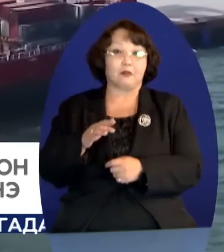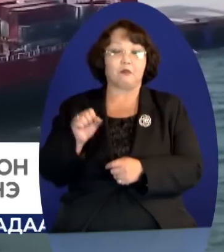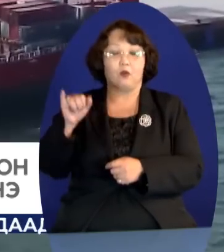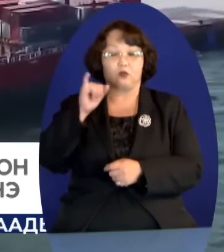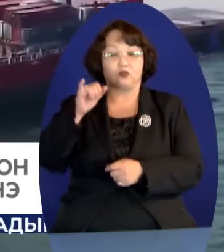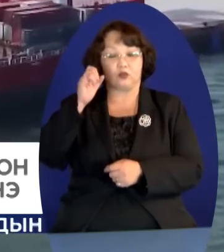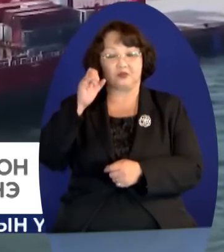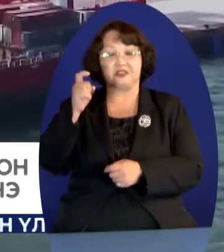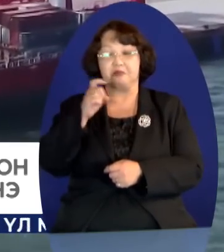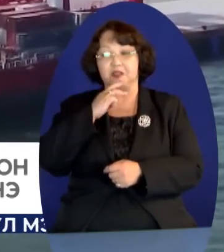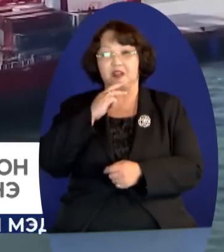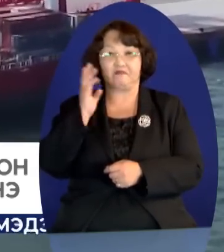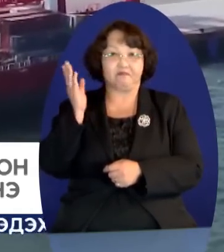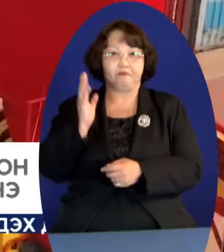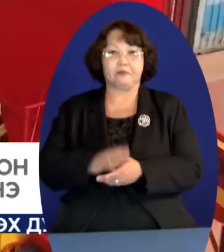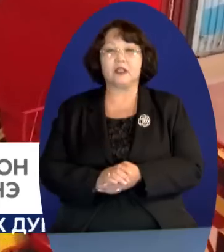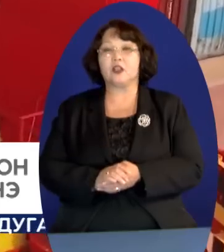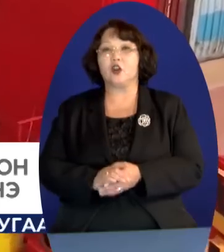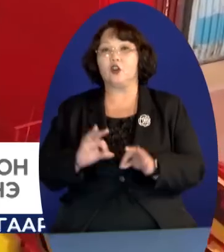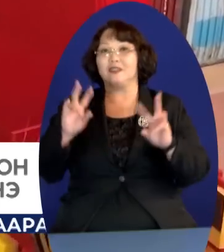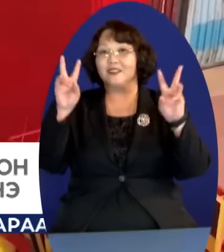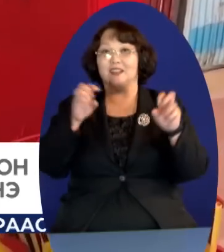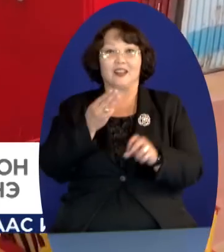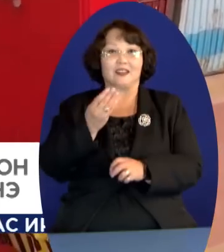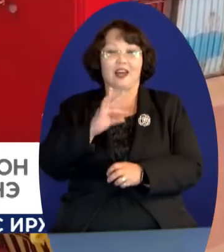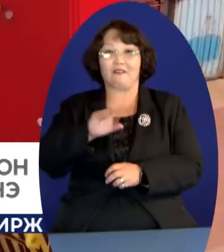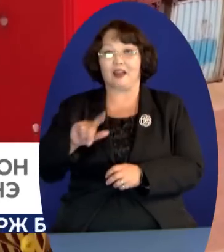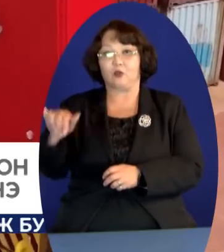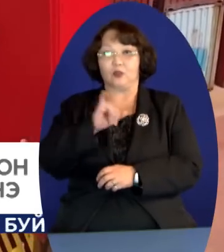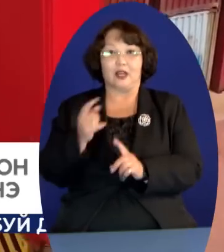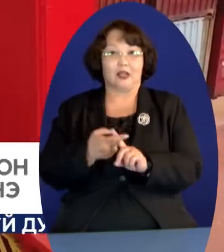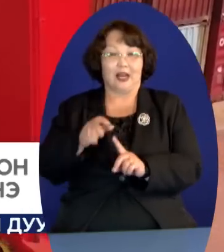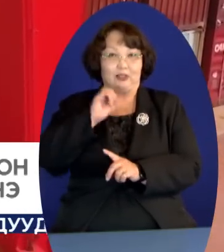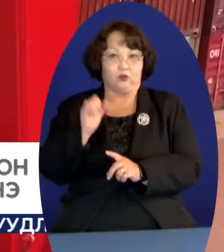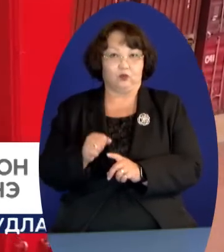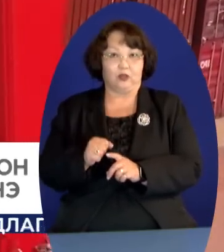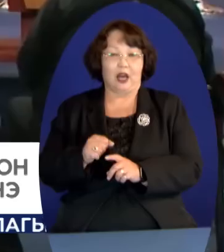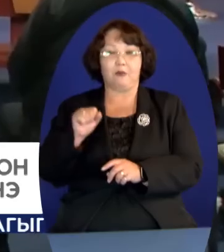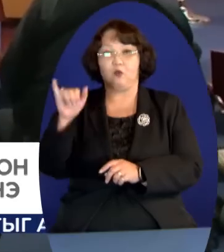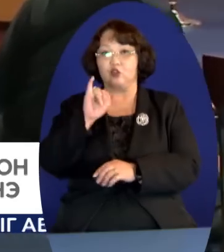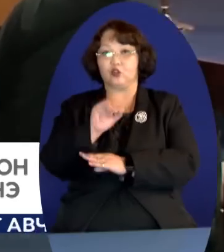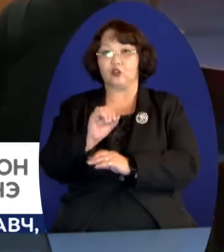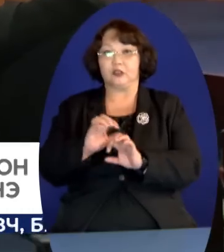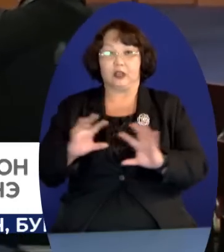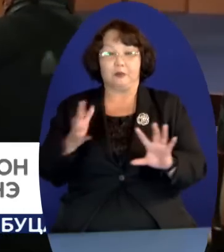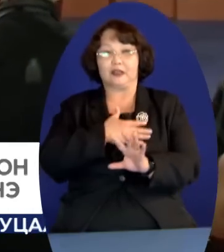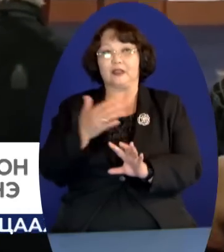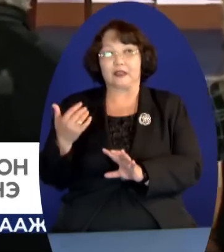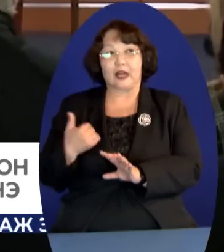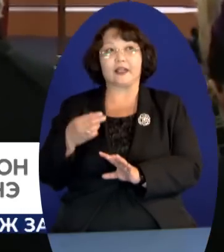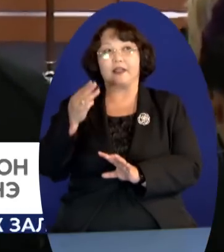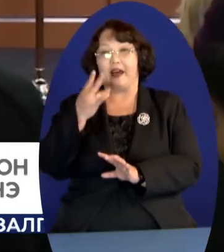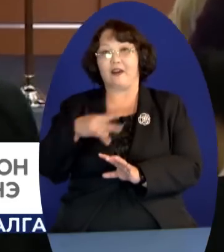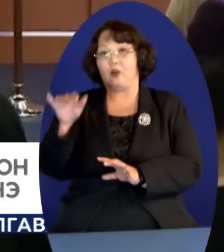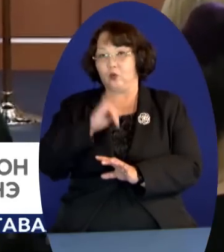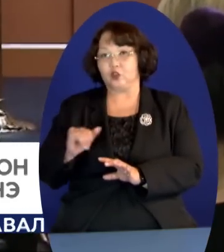төлөөлөгч онцолжээ. За хилэлцээний өөр нэг гол сэдэв Тайваны асуудал байж магадгүй байна. За Америкийн төлөөлөгчдийн танхимын дарга Нэнси Пелоси Тайванд